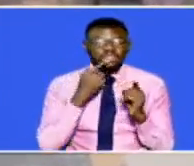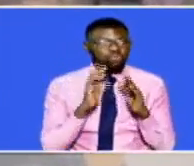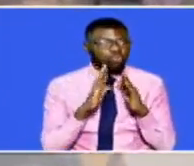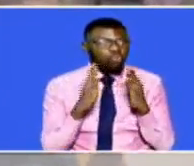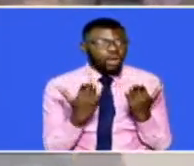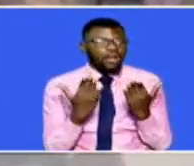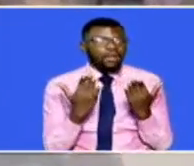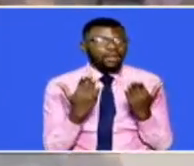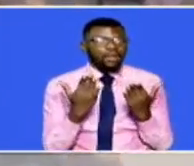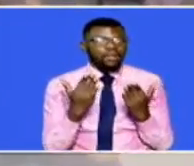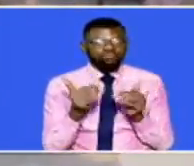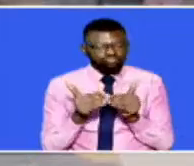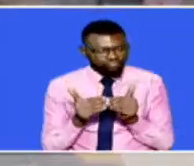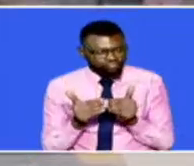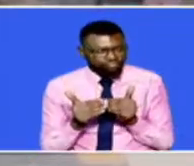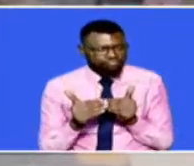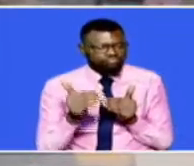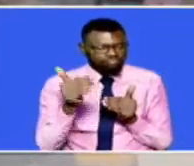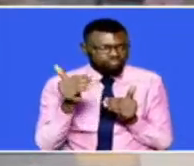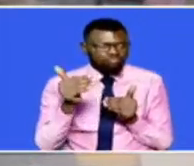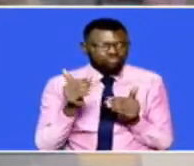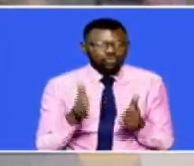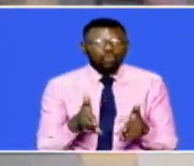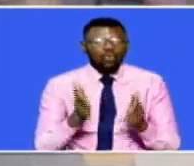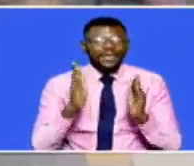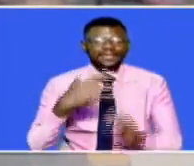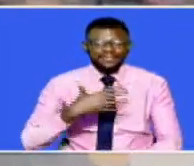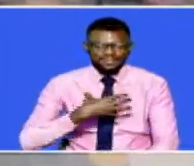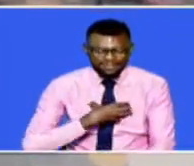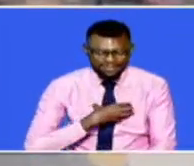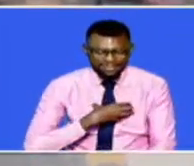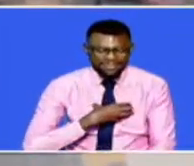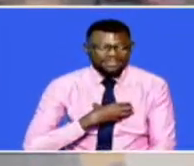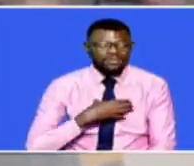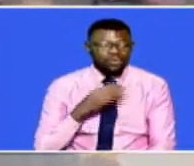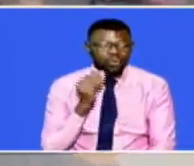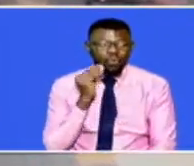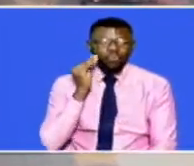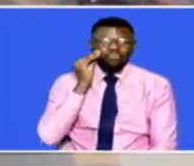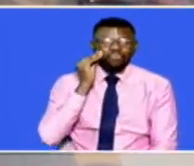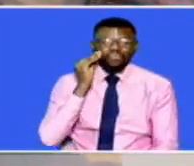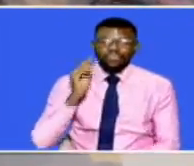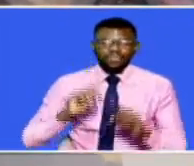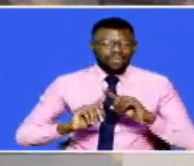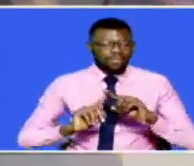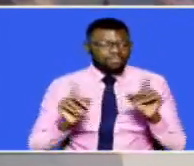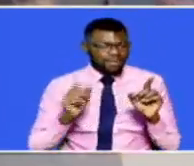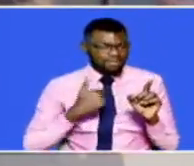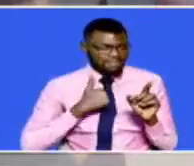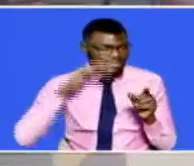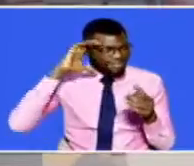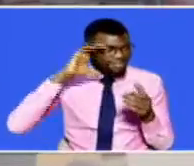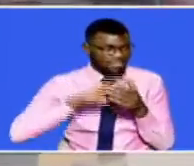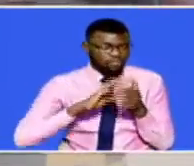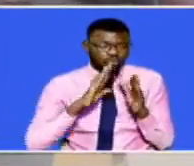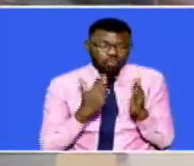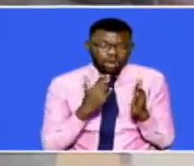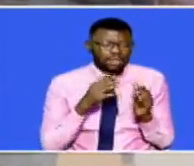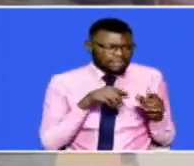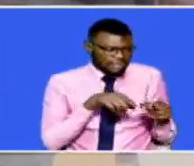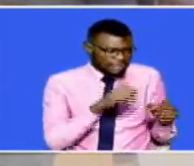you are on your way home. But I want to believe that you said what you